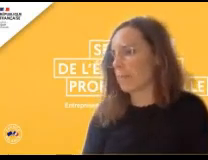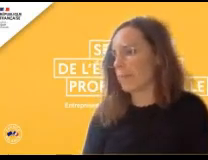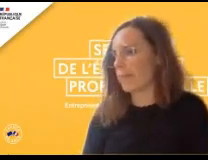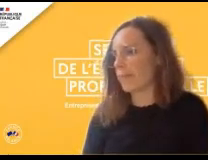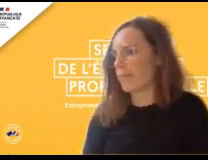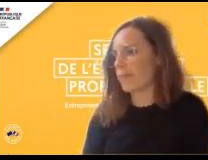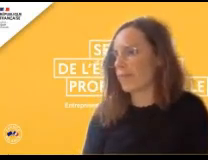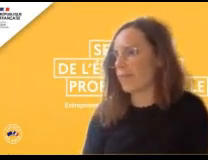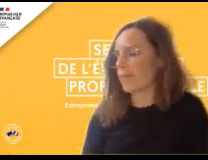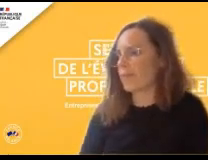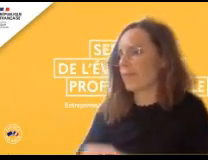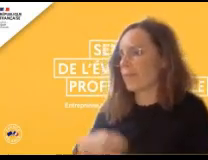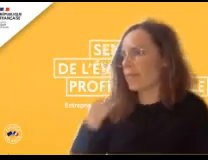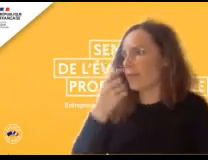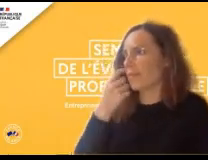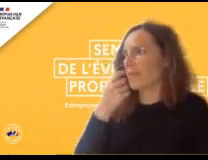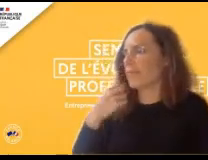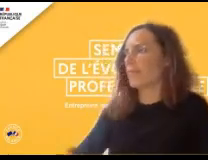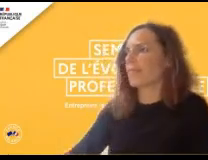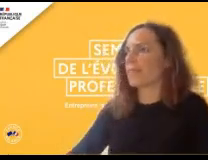questions-là.